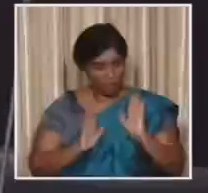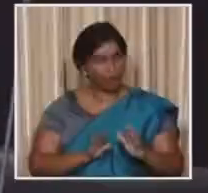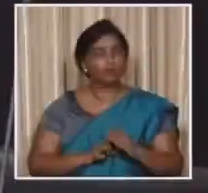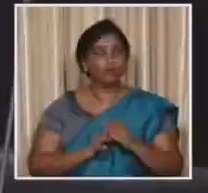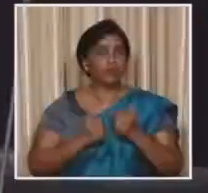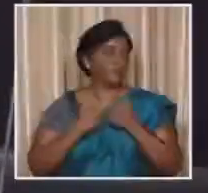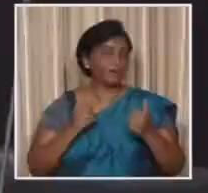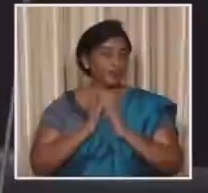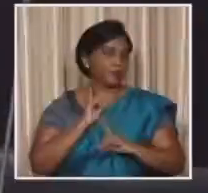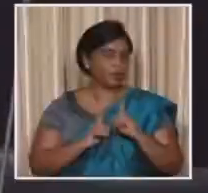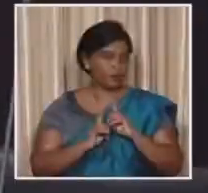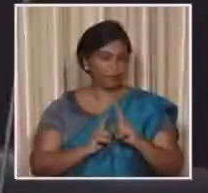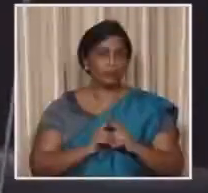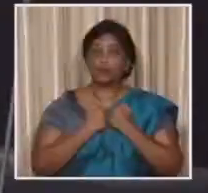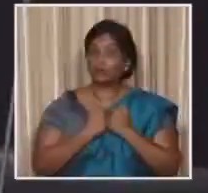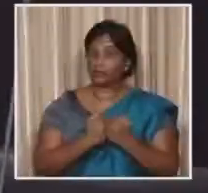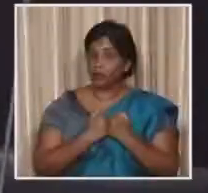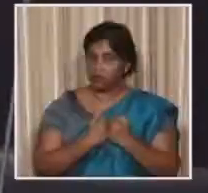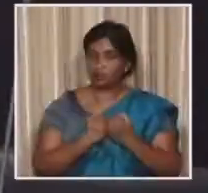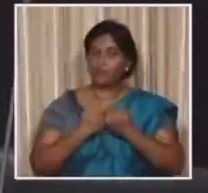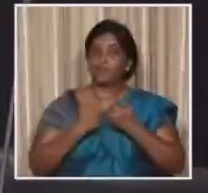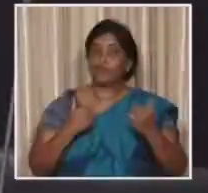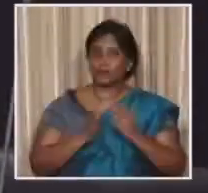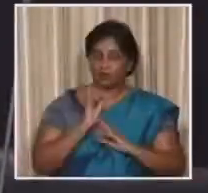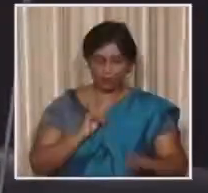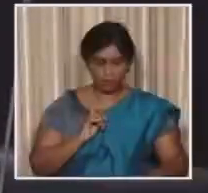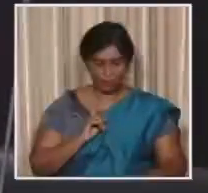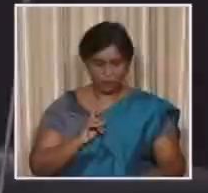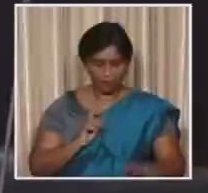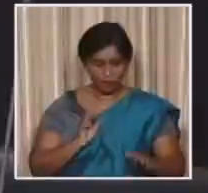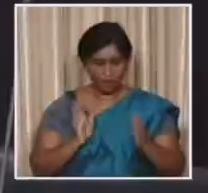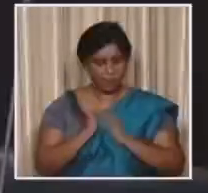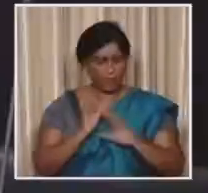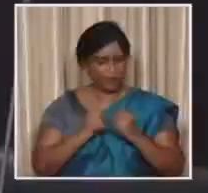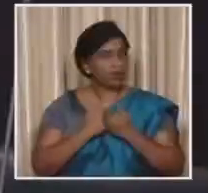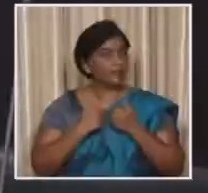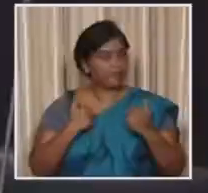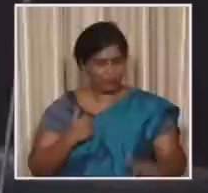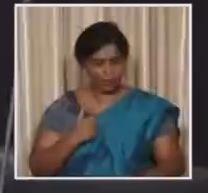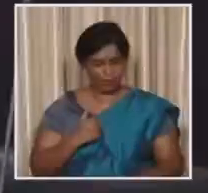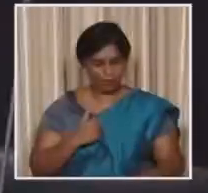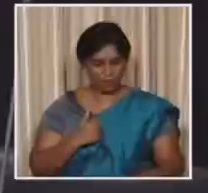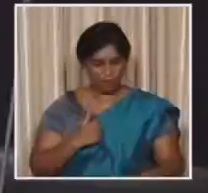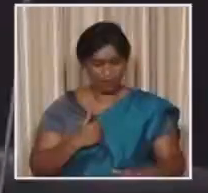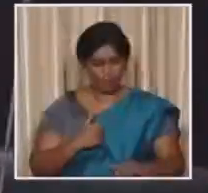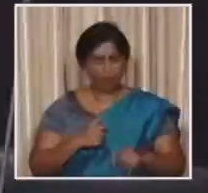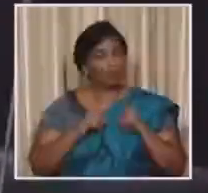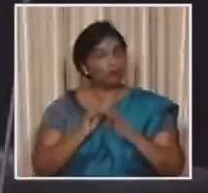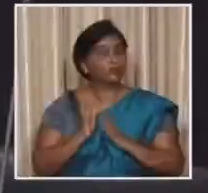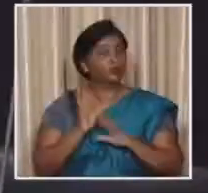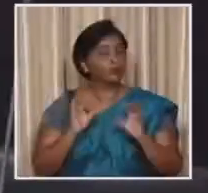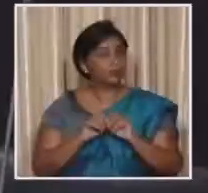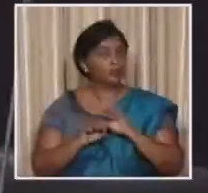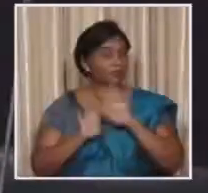වෙනම අමාත්‍යාංශයක් ප්‍රවාහන වෙනම අමාත්‍යාංශයක් ජනසන්නිවේදන වෙනම අමාත්‍යාංශයක් මේ